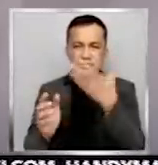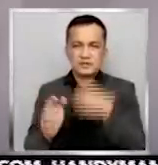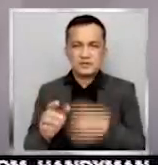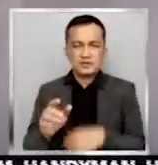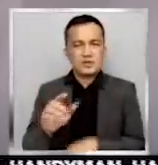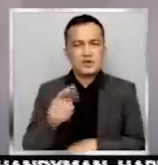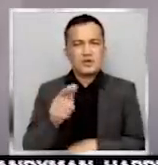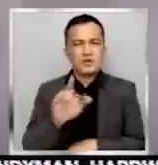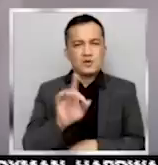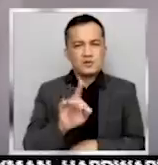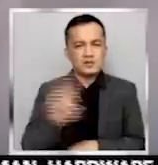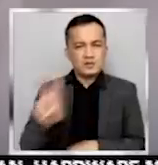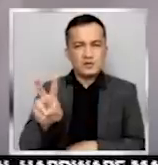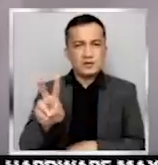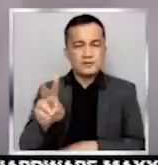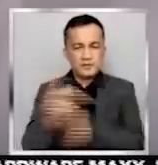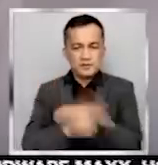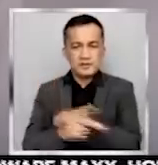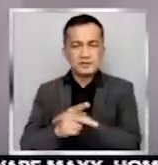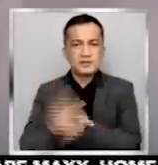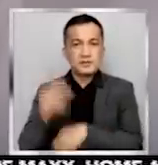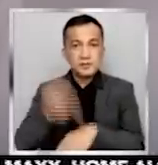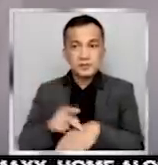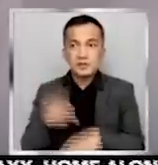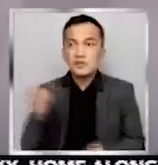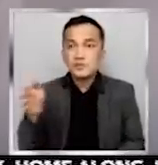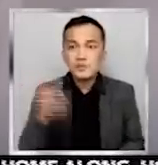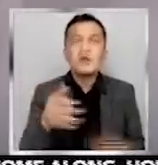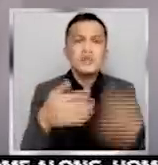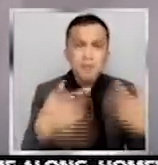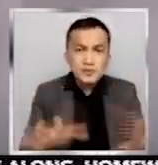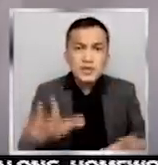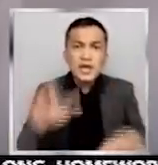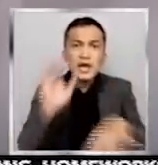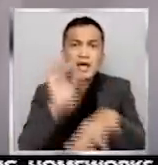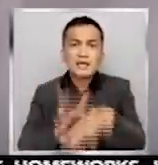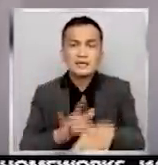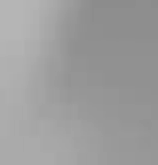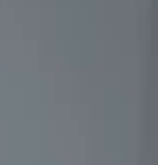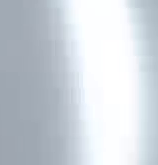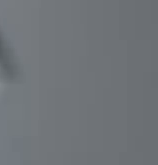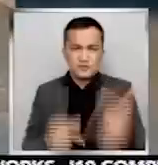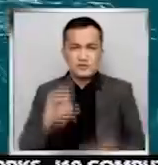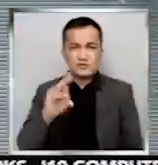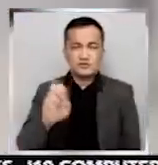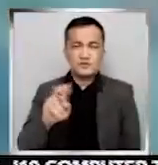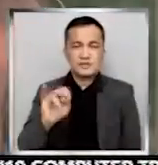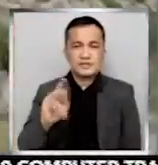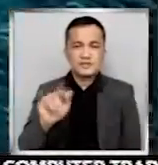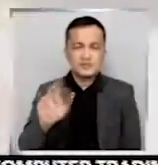sa bansa na puntahan na niya. Makipasyal tayo sa pagtutok ni June Veneracion.